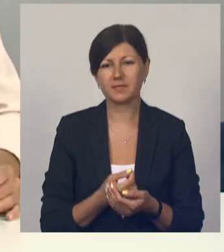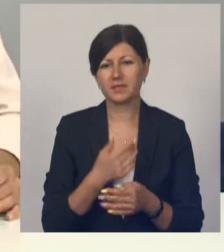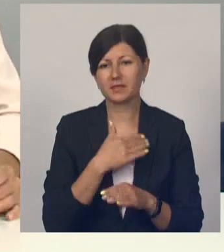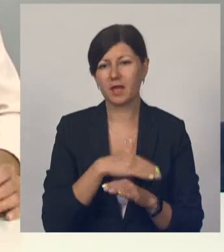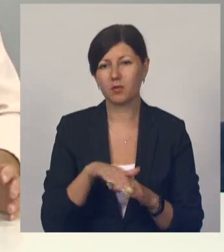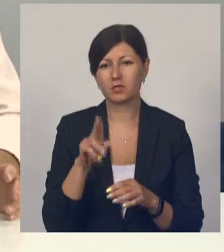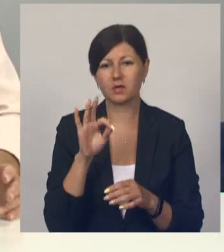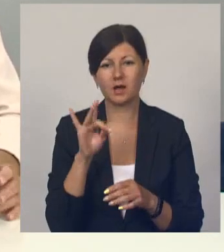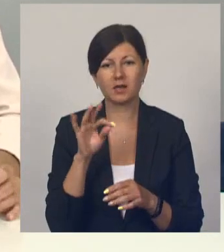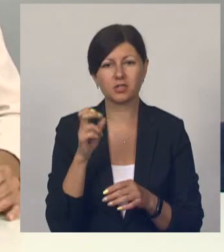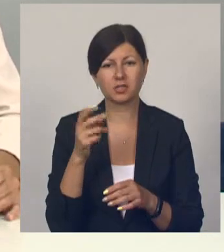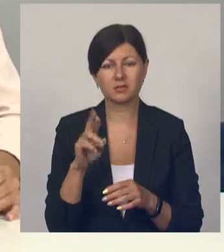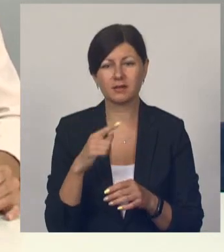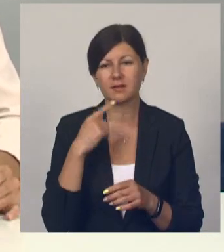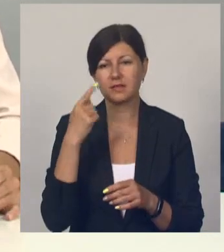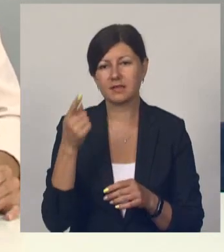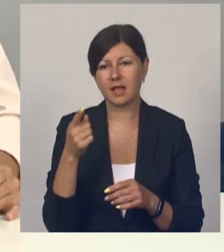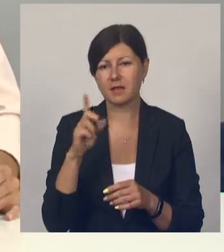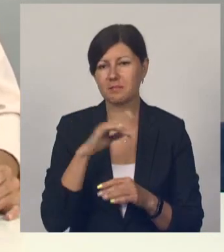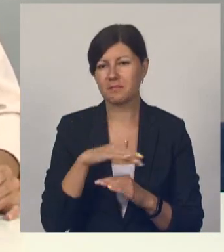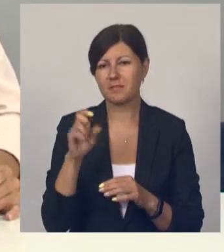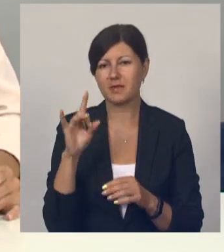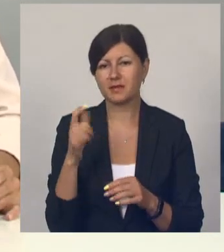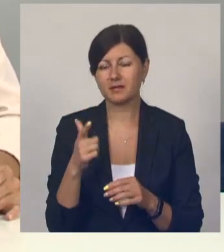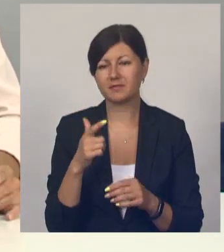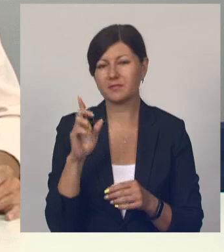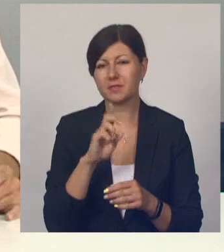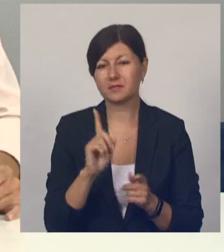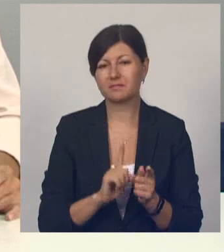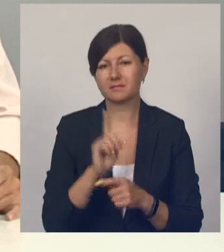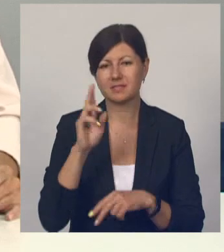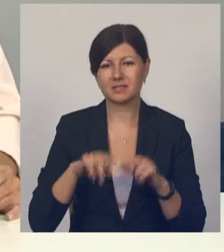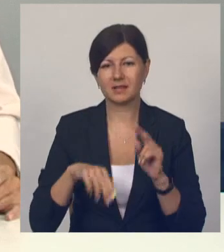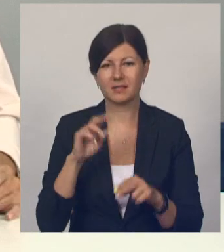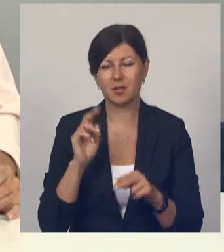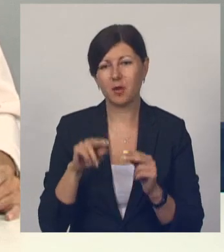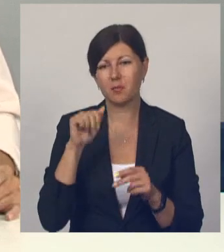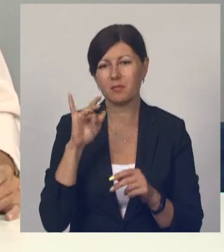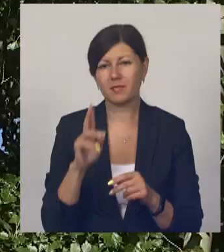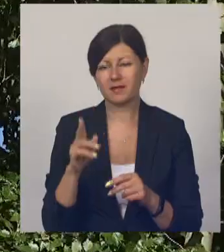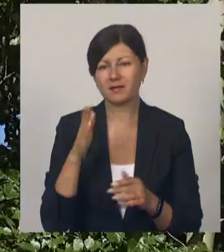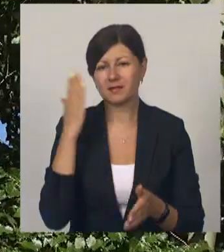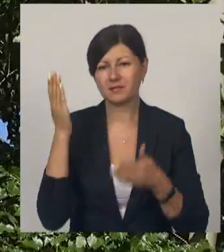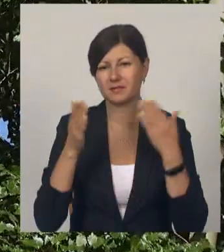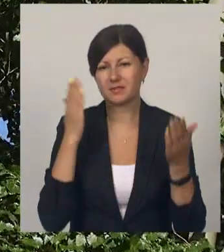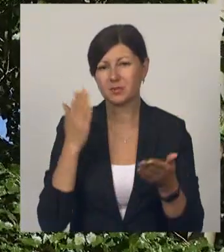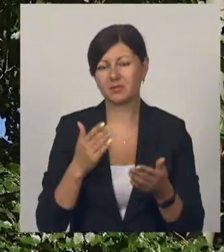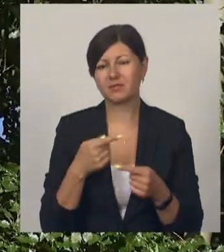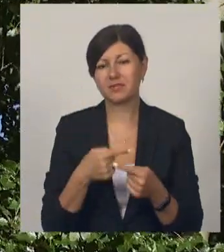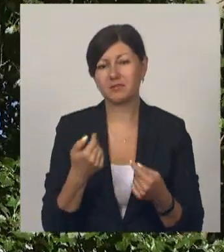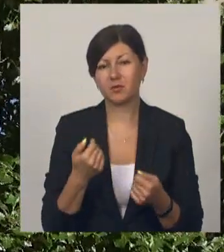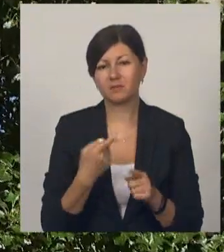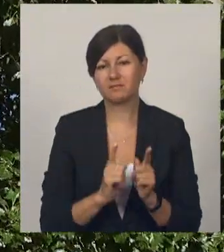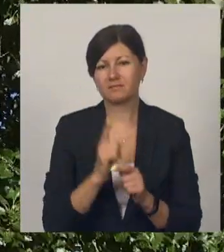На улице Карачанской на дальнем берегу центрального пляжа в областном центре начали строительство парка аттракционов и развлечений. Сегодня там